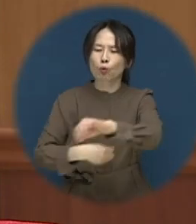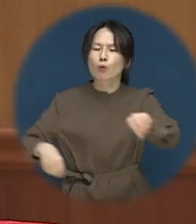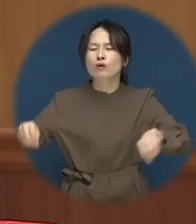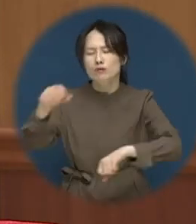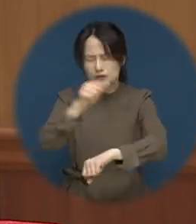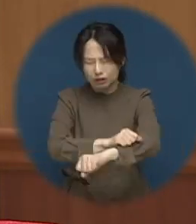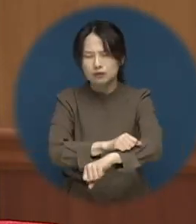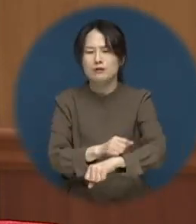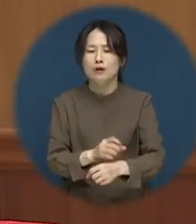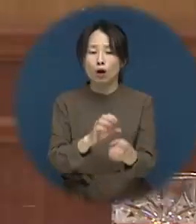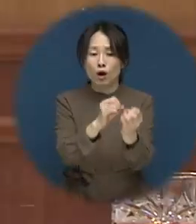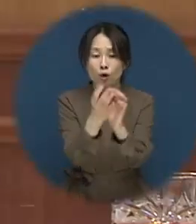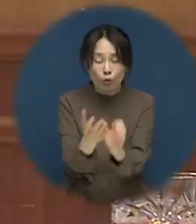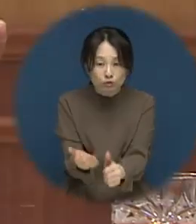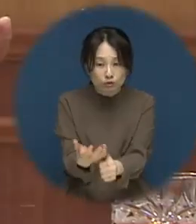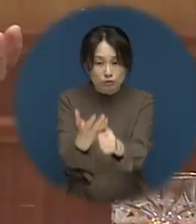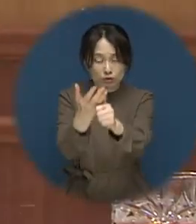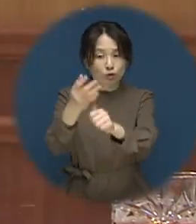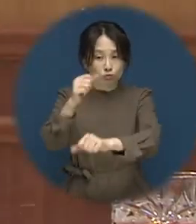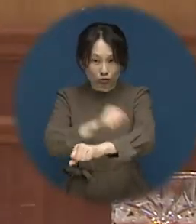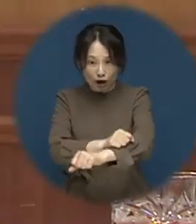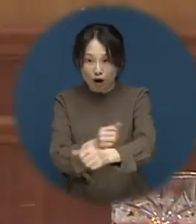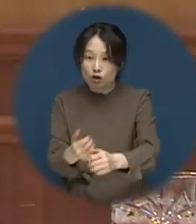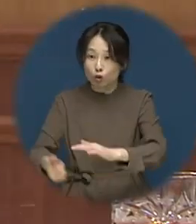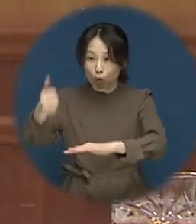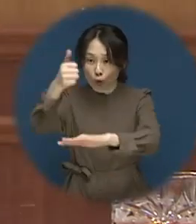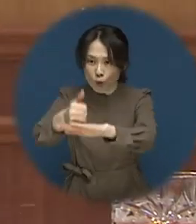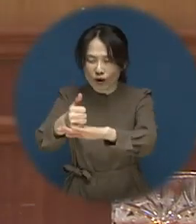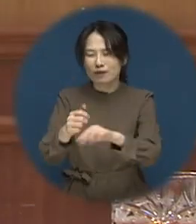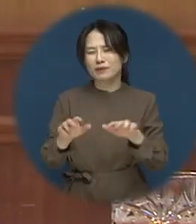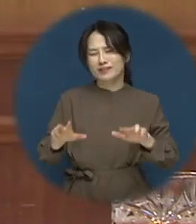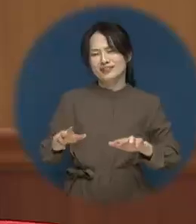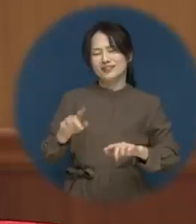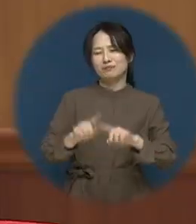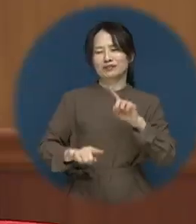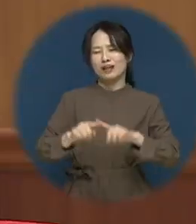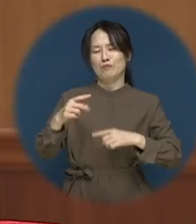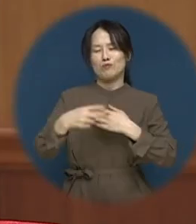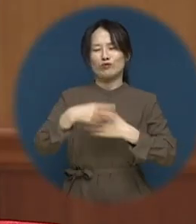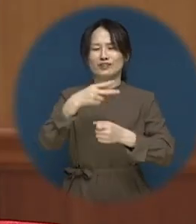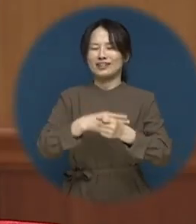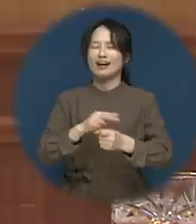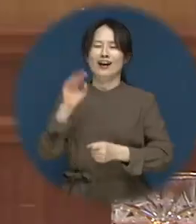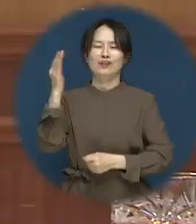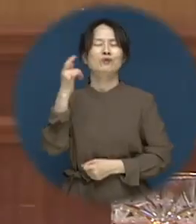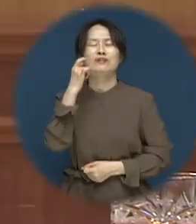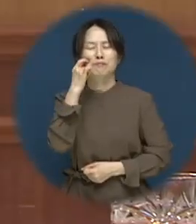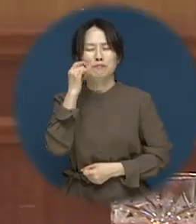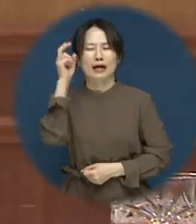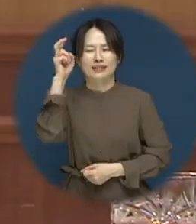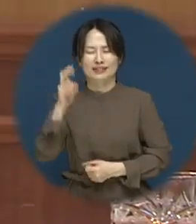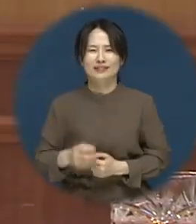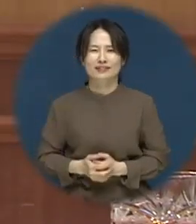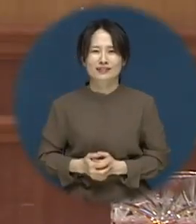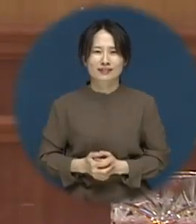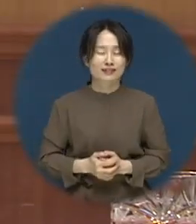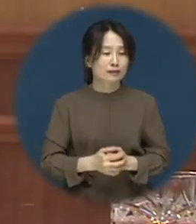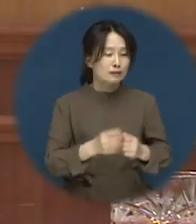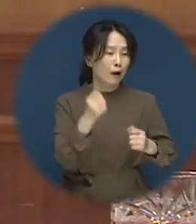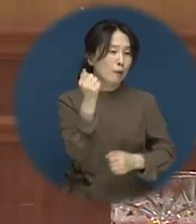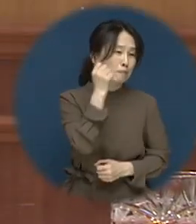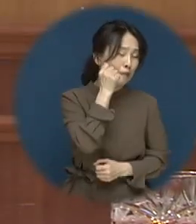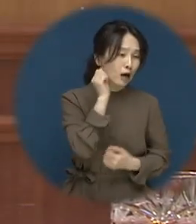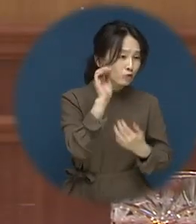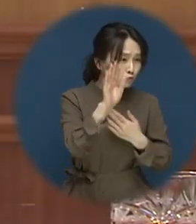아니에요. 그래서 그냥 꽃장사 하셨겠지. 그렇겠죠. 화훼 농가가 되셨겠지. 네, 농가를 했겠죠. 그래서 망한 후에